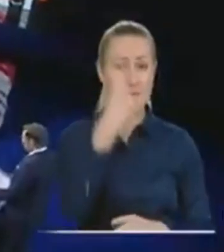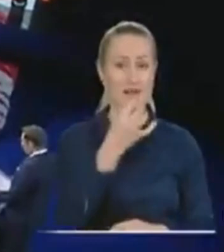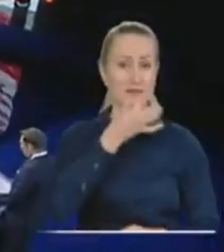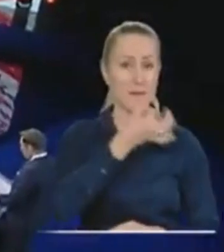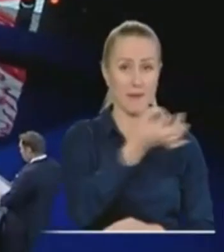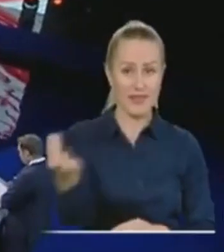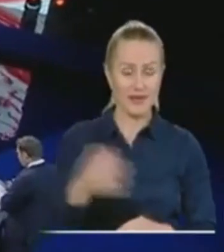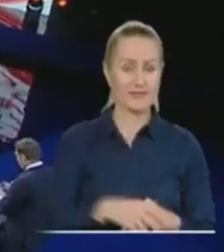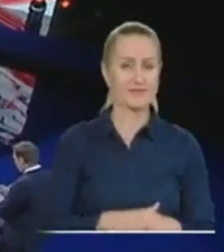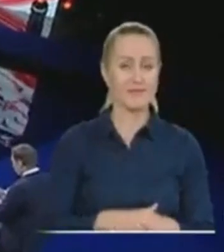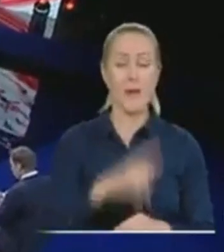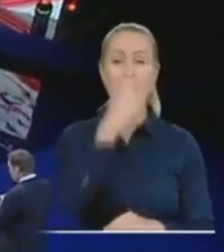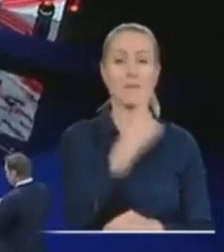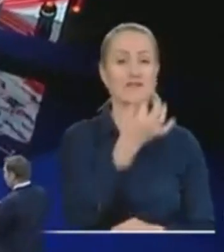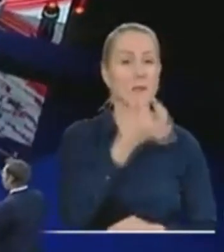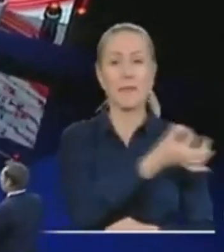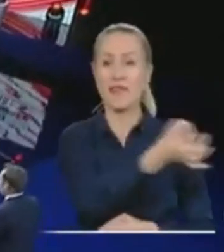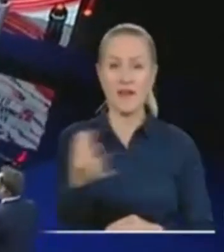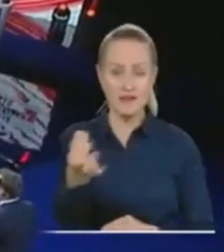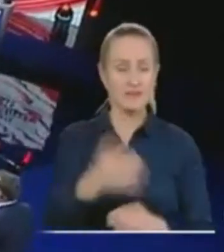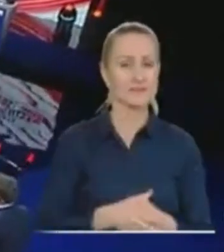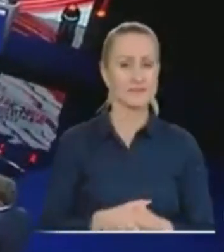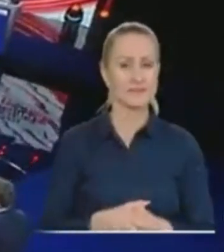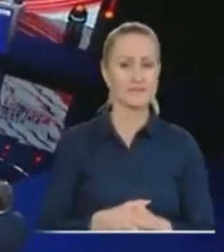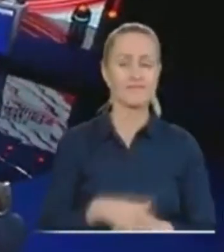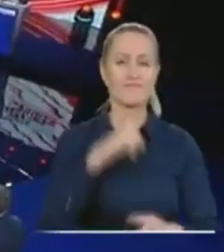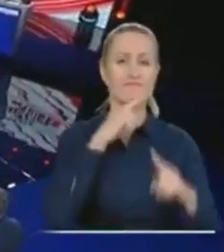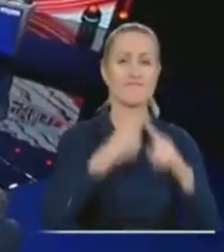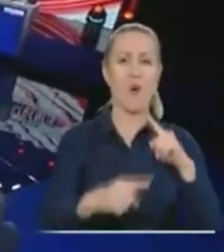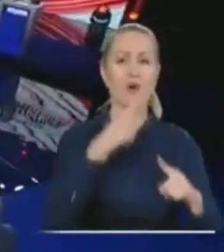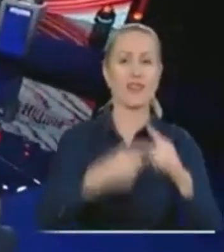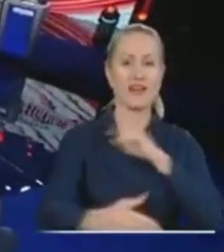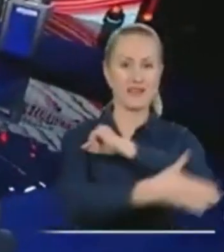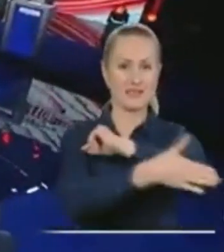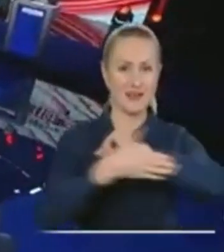Перший раунд питання – це зовнішня політика.